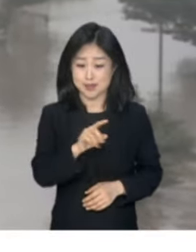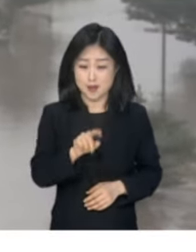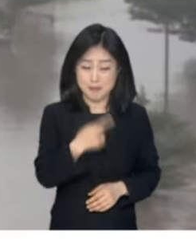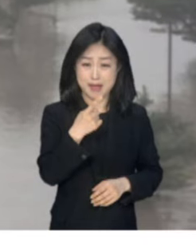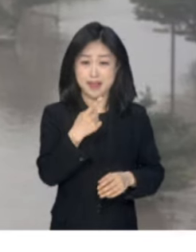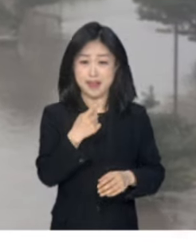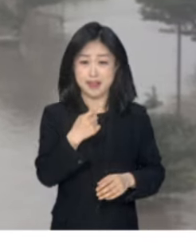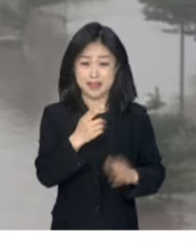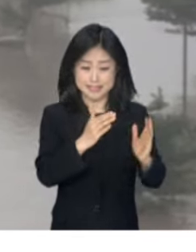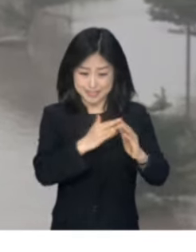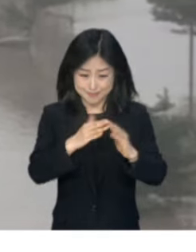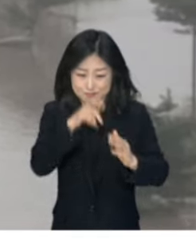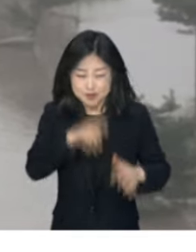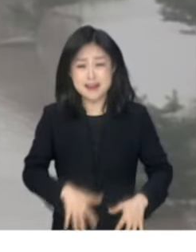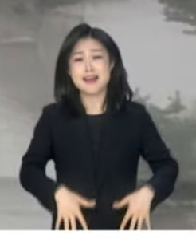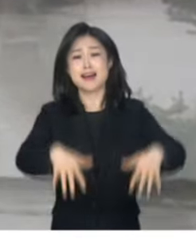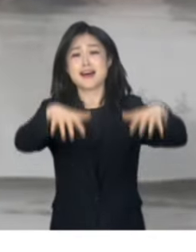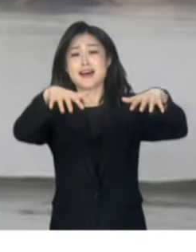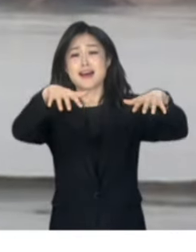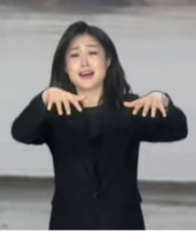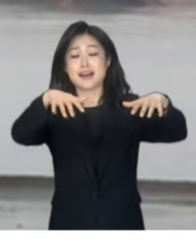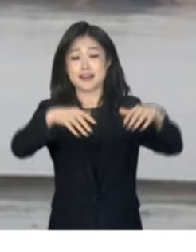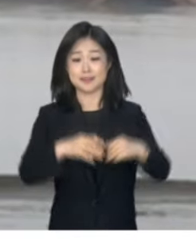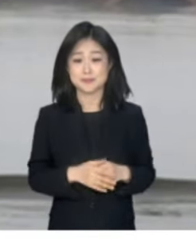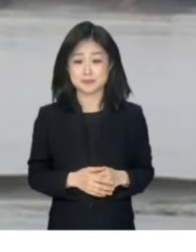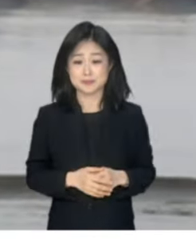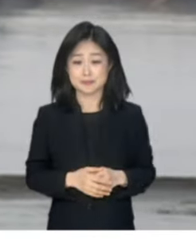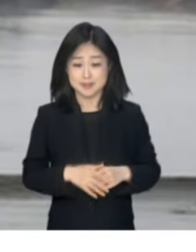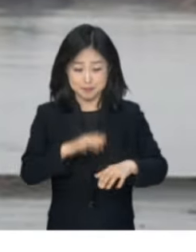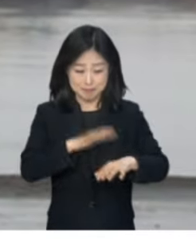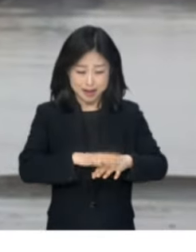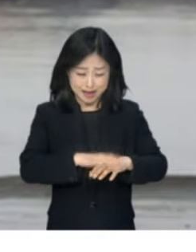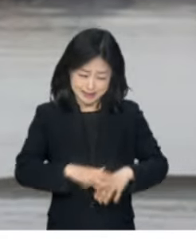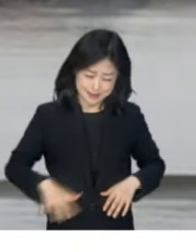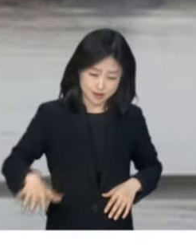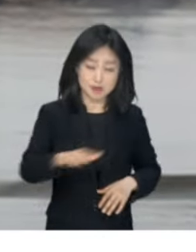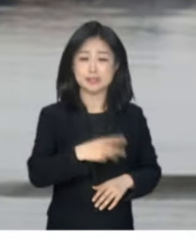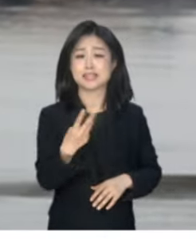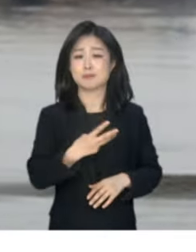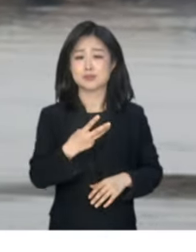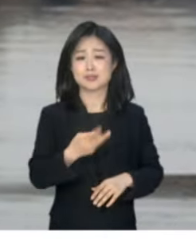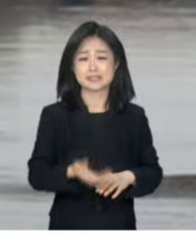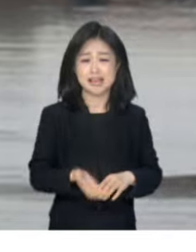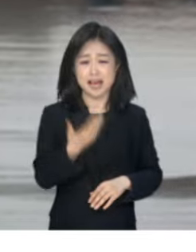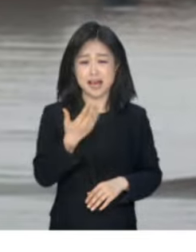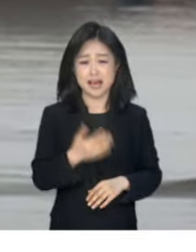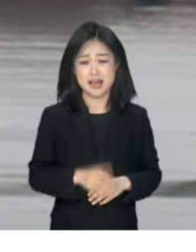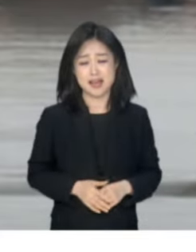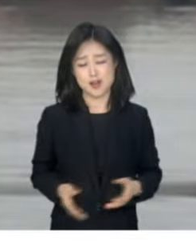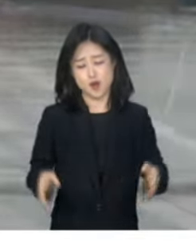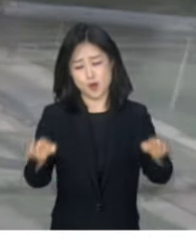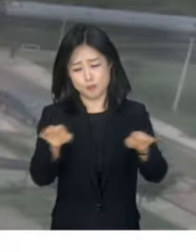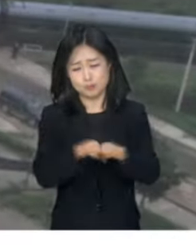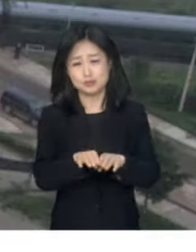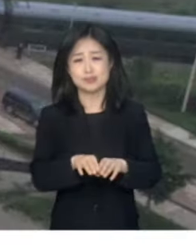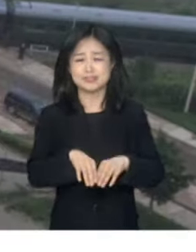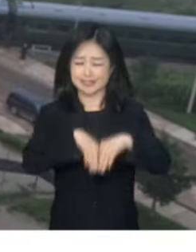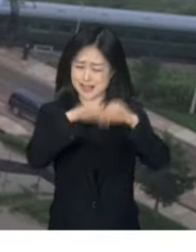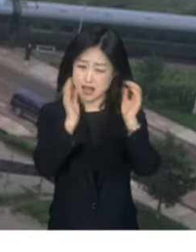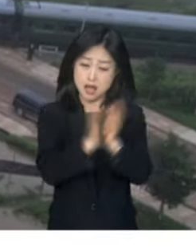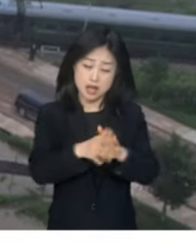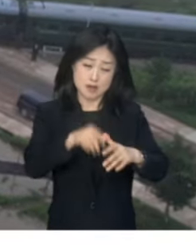세대에 달하는 살림집과 근 3,000 정도의 농경지를 비롯하여 수많은 공공 건물들과